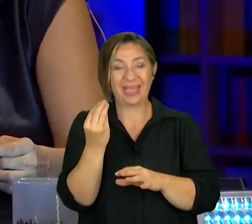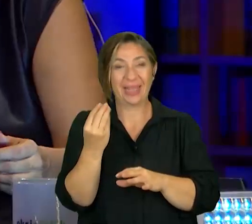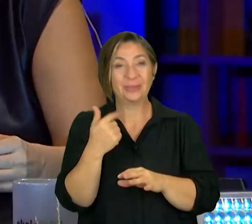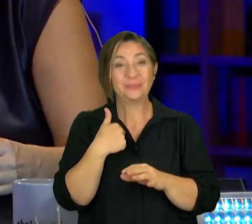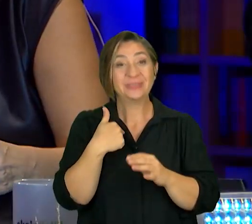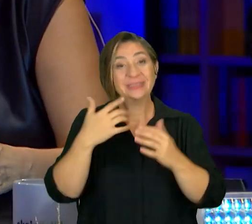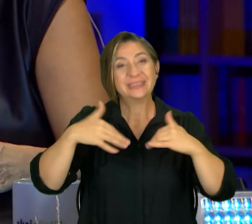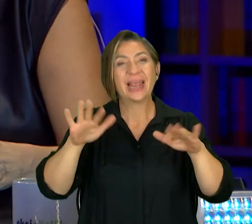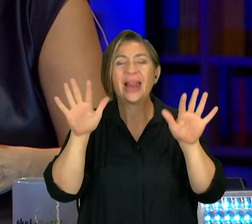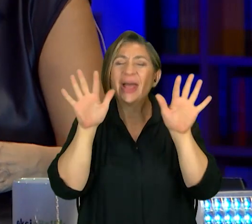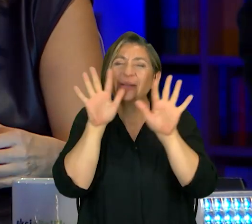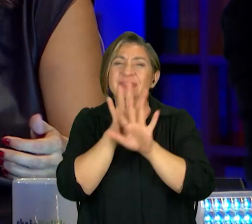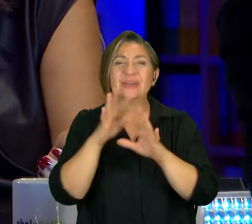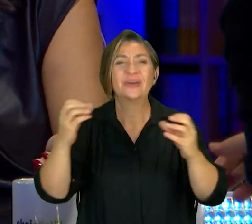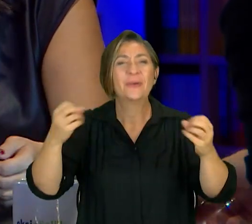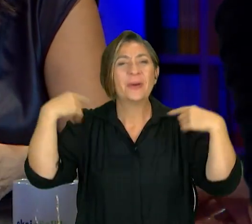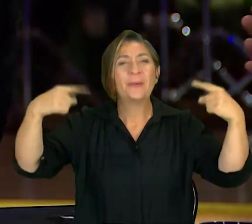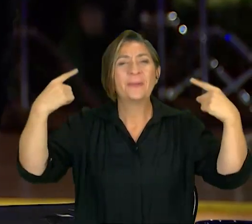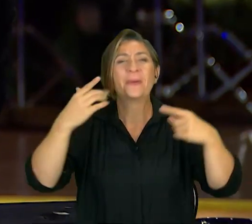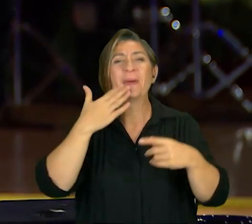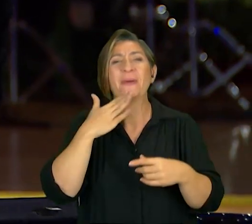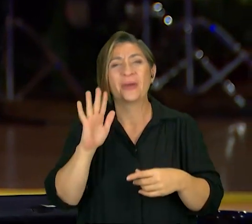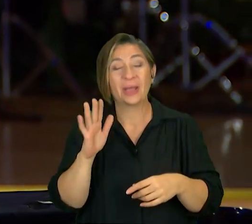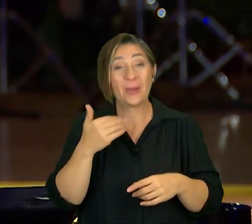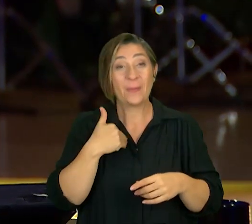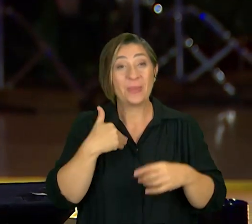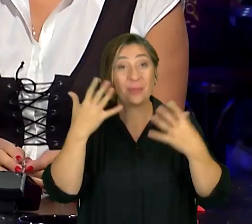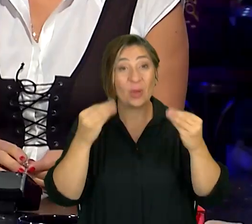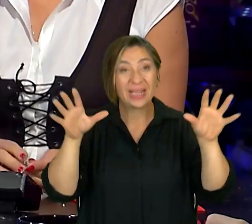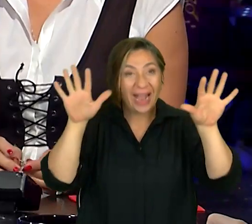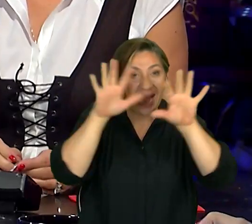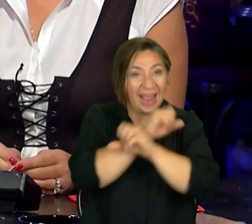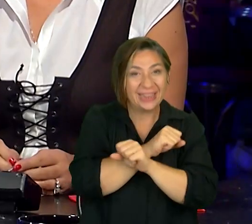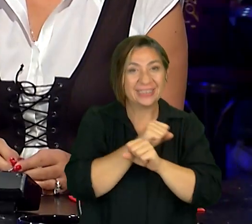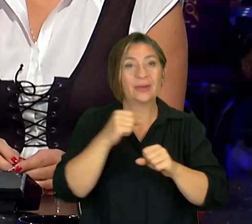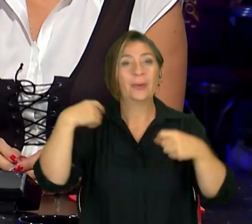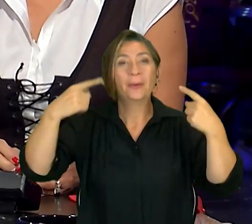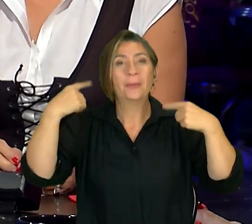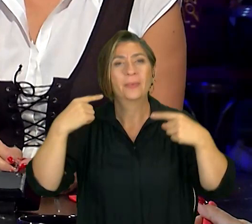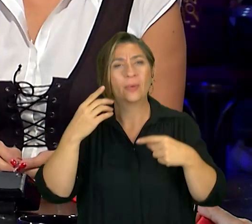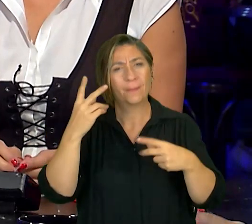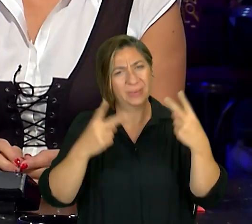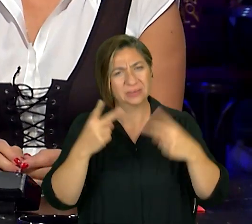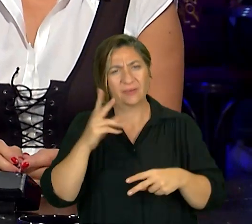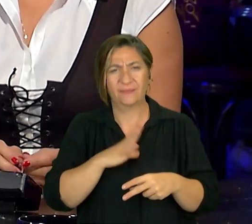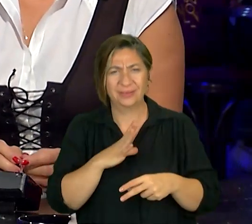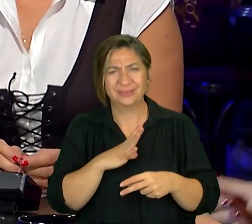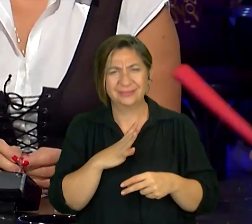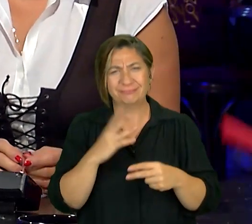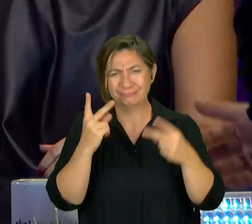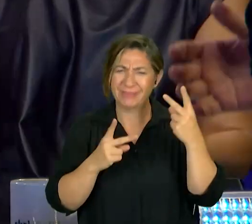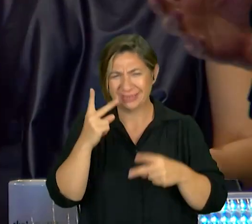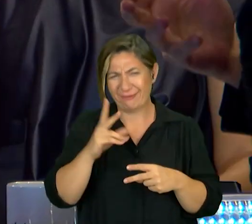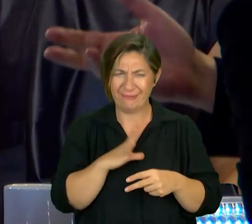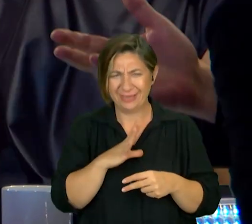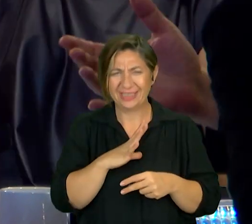evet. Sahnemiz öyle loş. Öyle. Vantilatörümüz. Doğru. Özellikle benim olduğum yer var mı? Yok yani. Vantilatörümüz. Şimdi bazen oluyor. İnsan